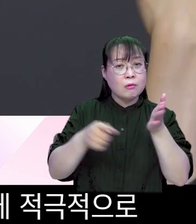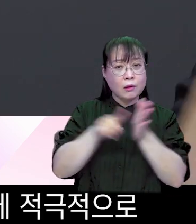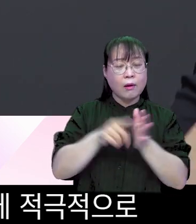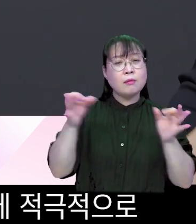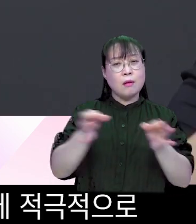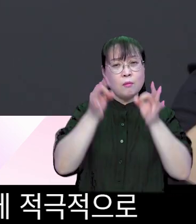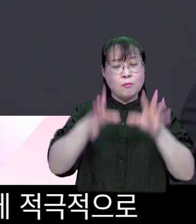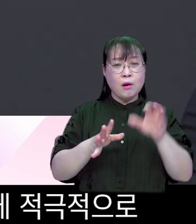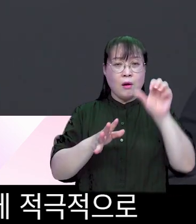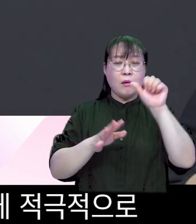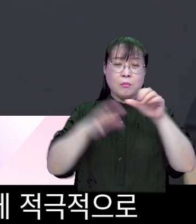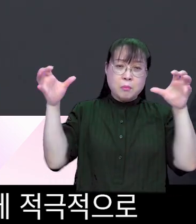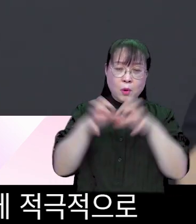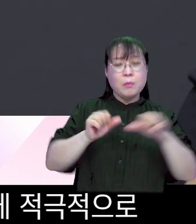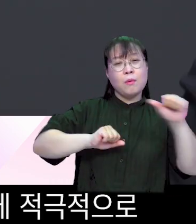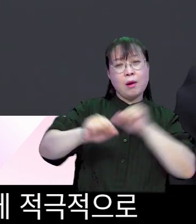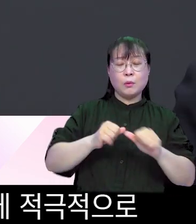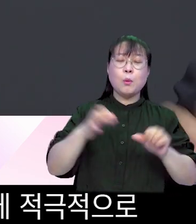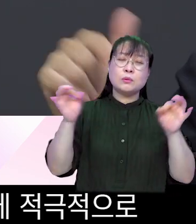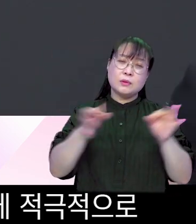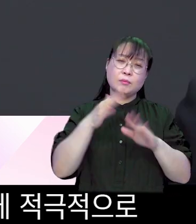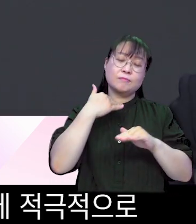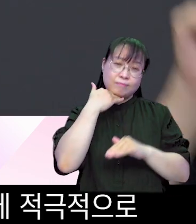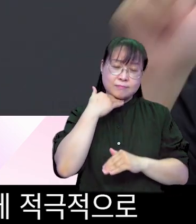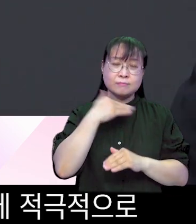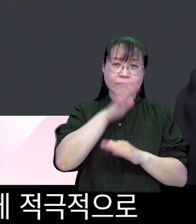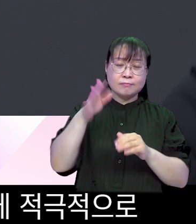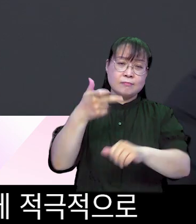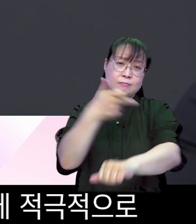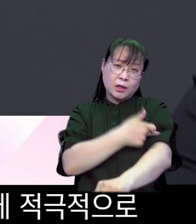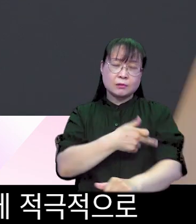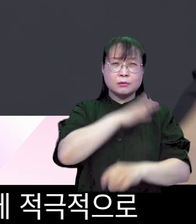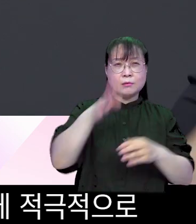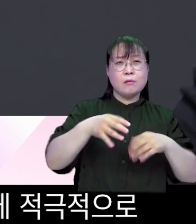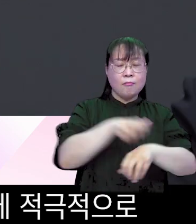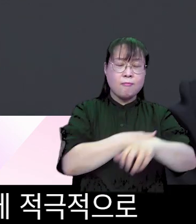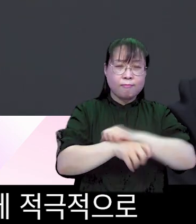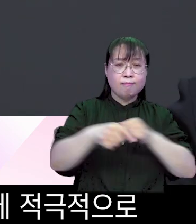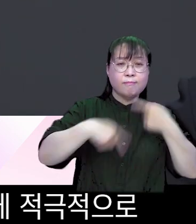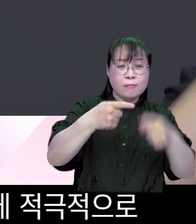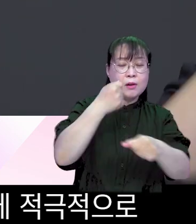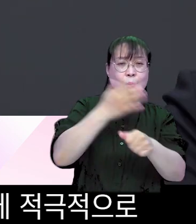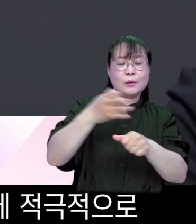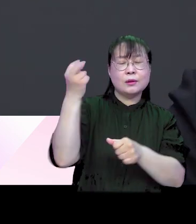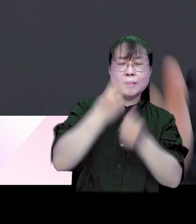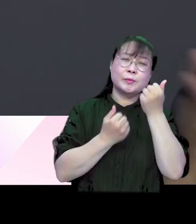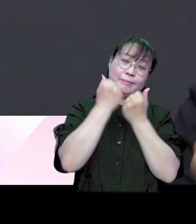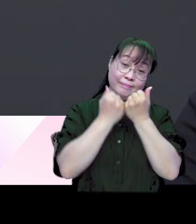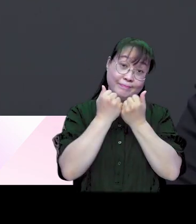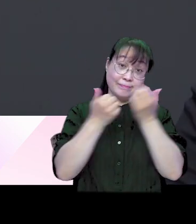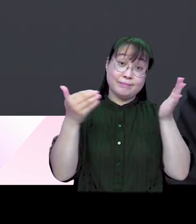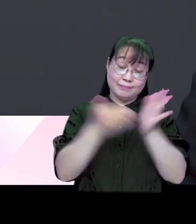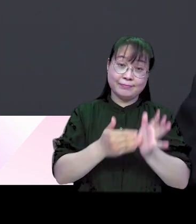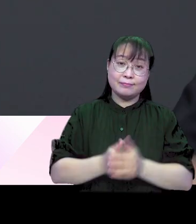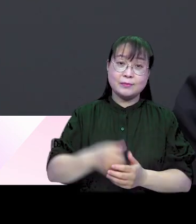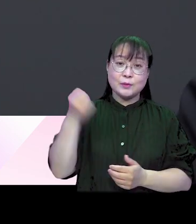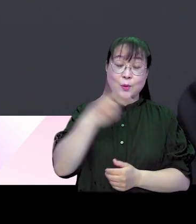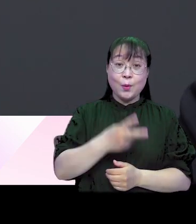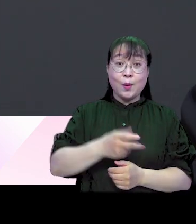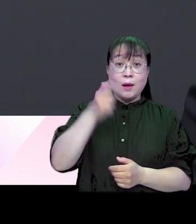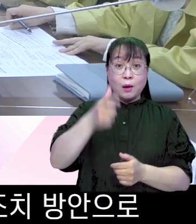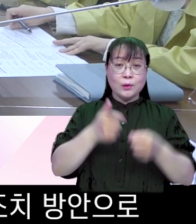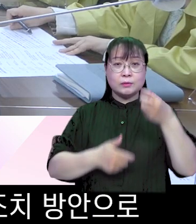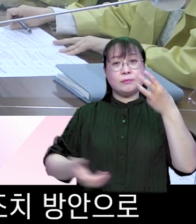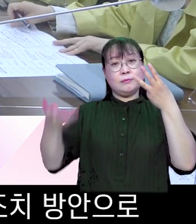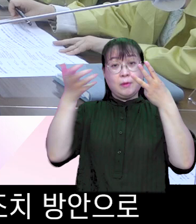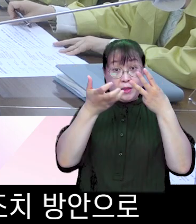위기를 극복하기 위해 당분간 모임 및 활동을 잠시 멈추고 백신 접종에 적극적으로 동참해줄 것을 다시 한번